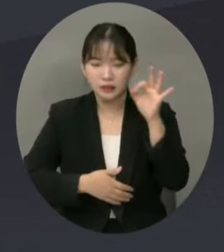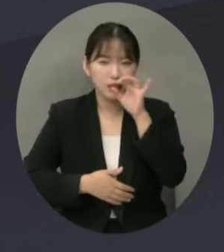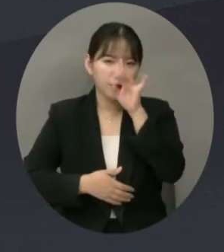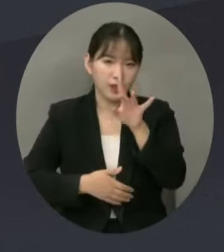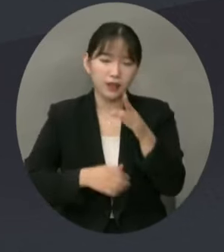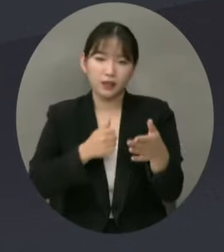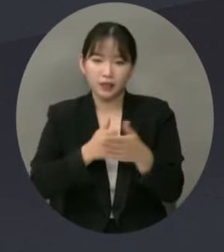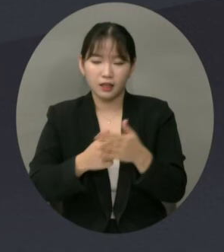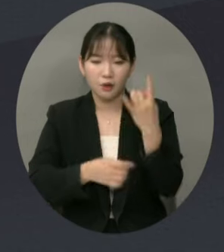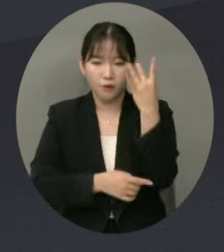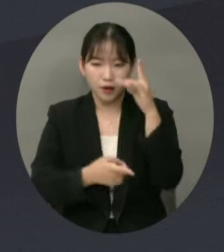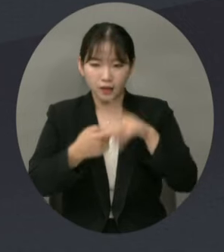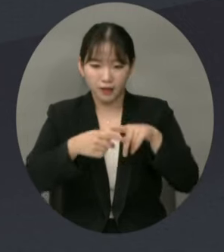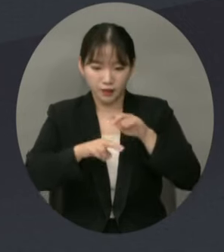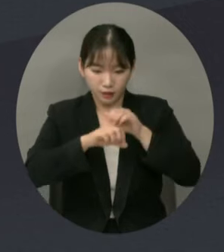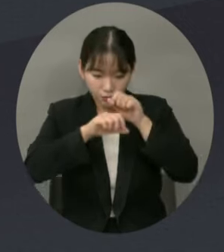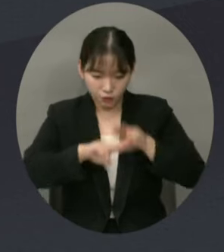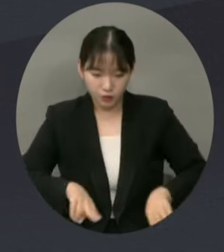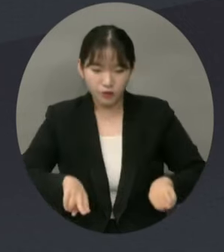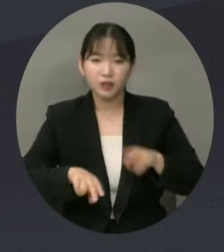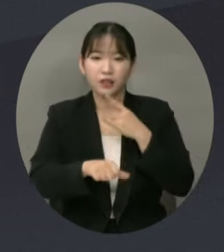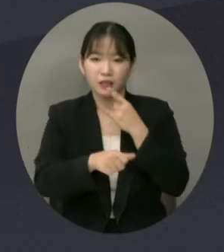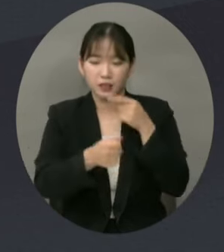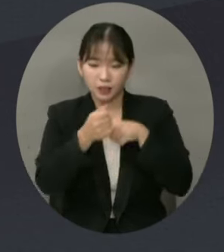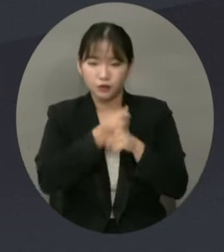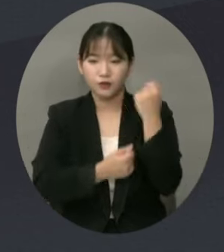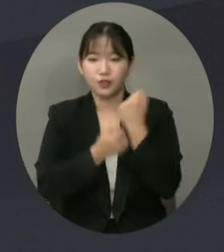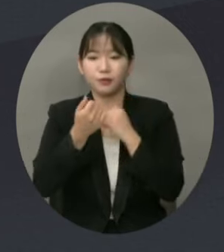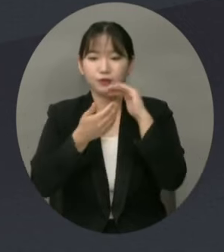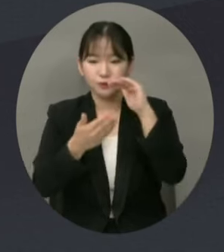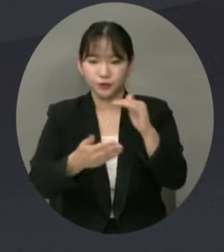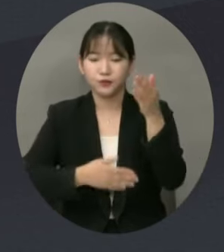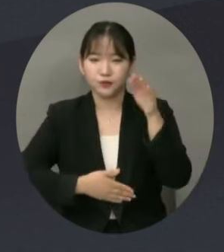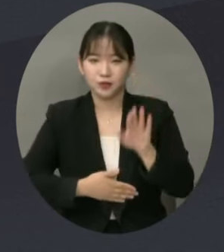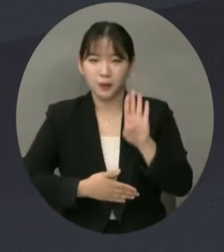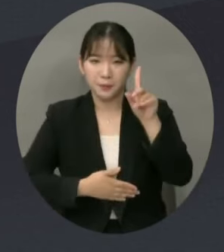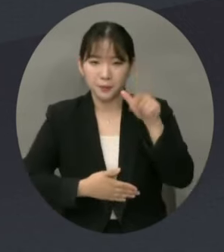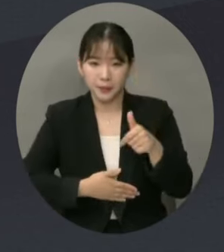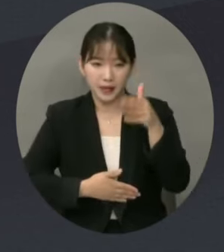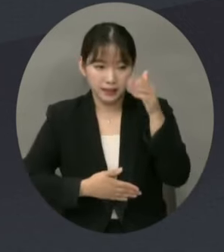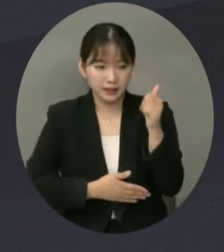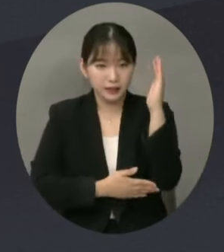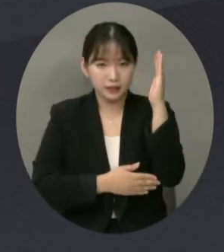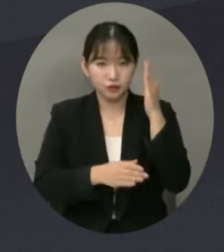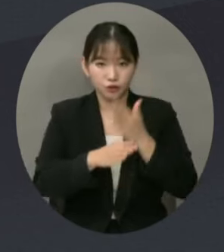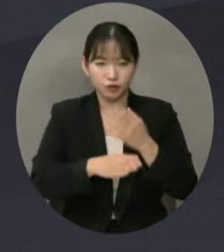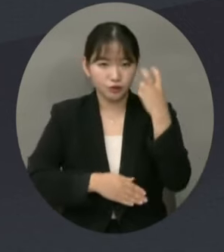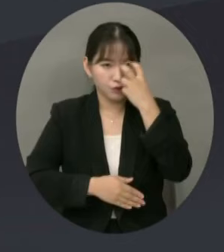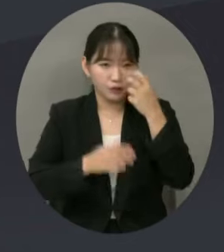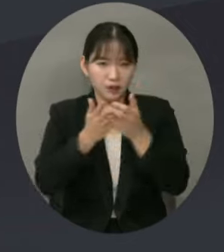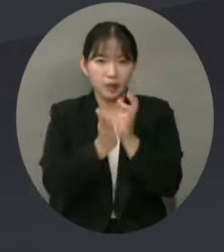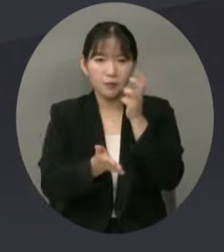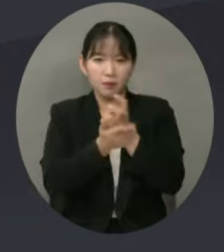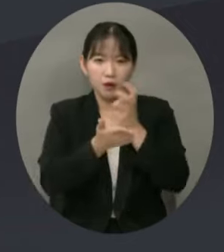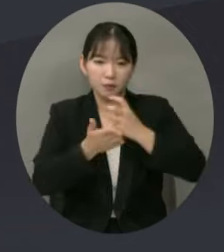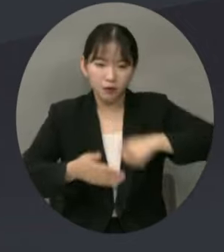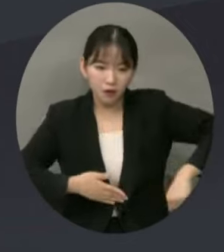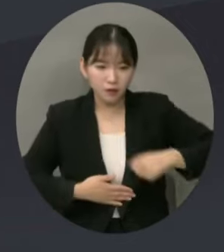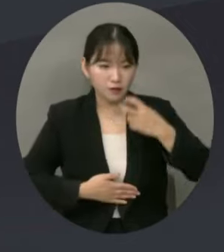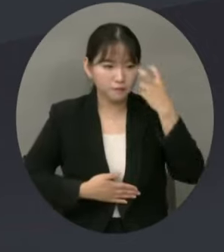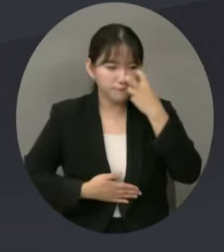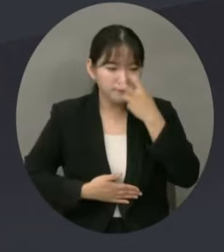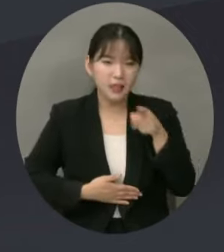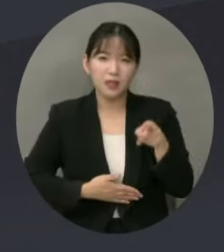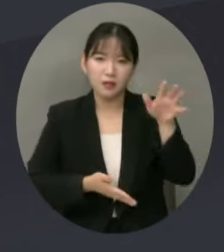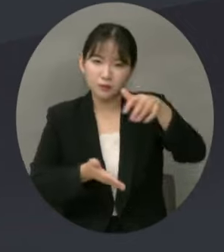없다며 원신 파기 이유를 설명했습니다 그러나 박군수 측이 주장하는 수사기관의 위법 수집 증거 주장은